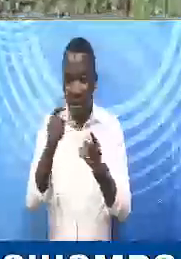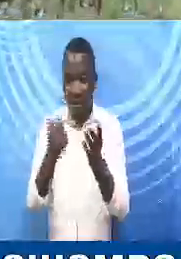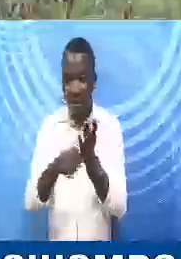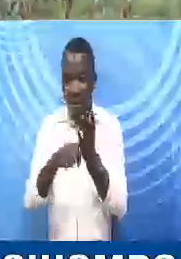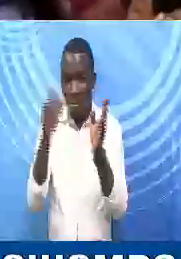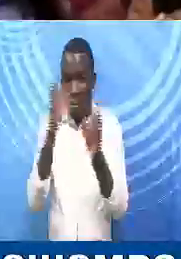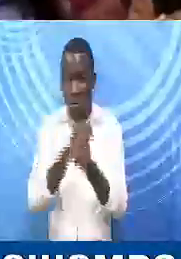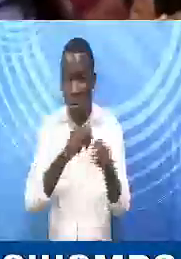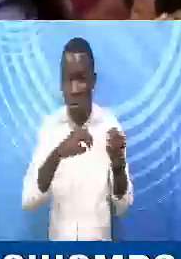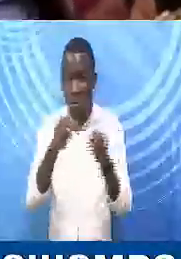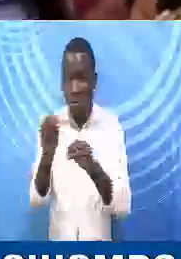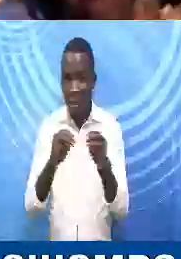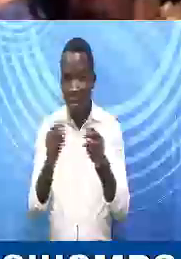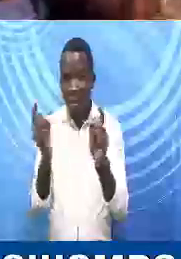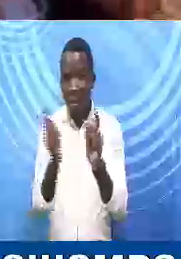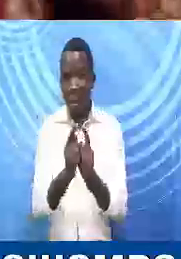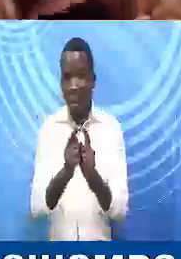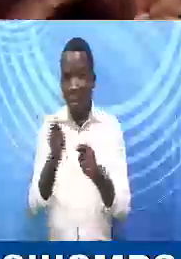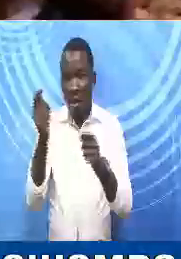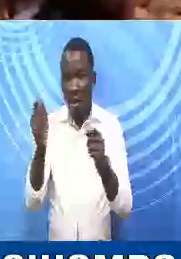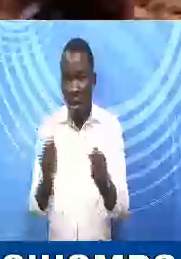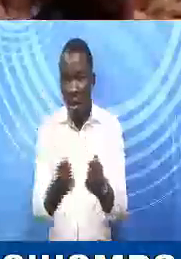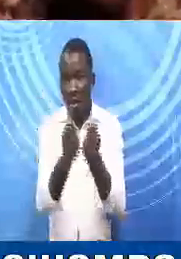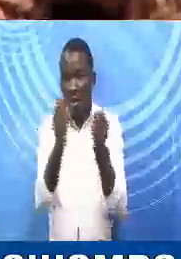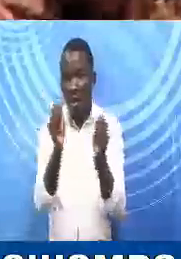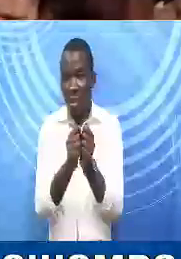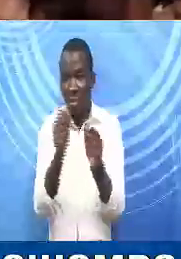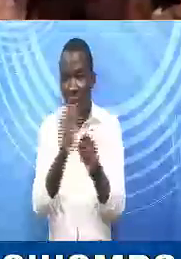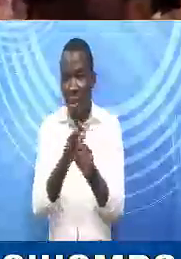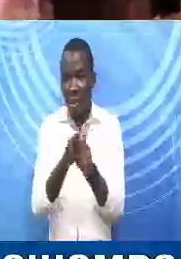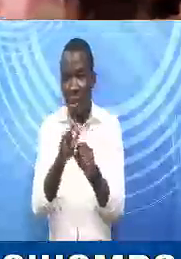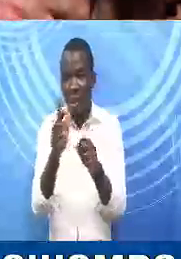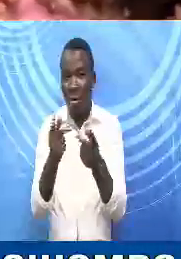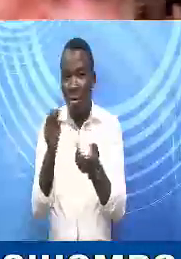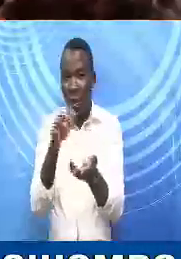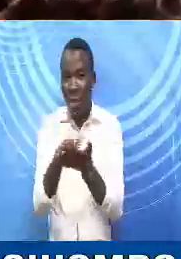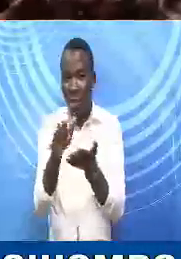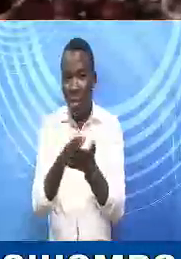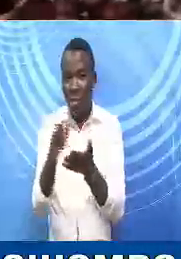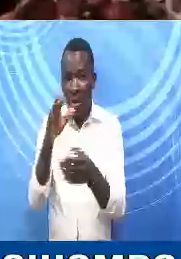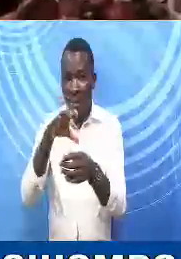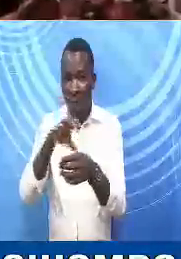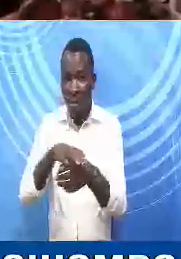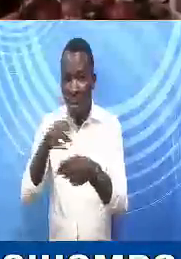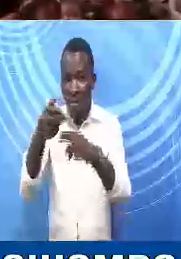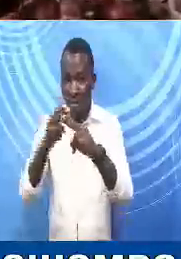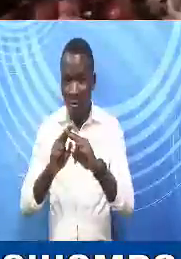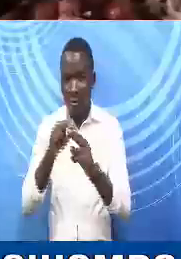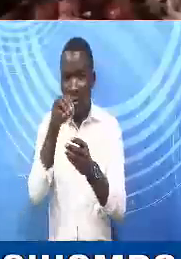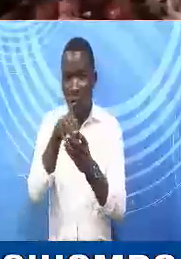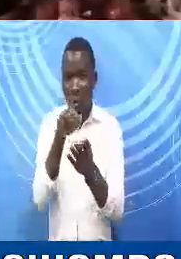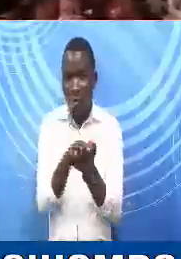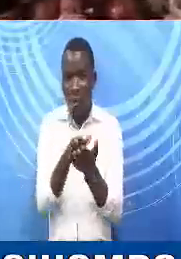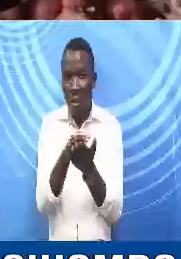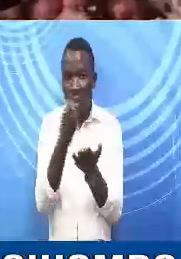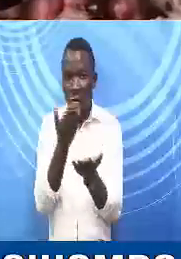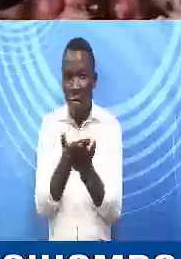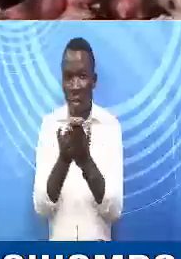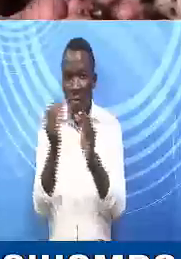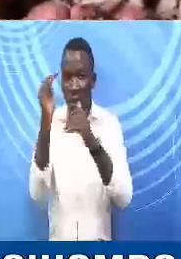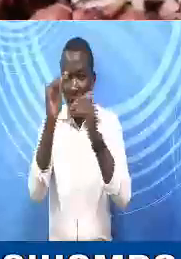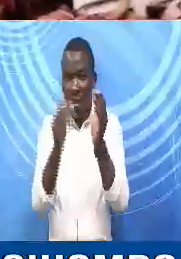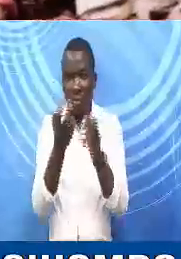byabagizeho ingaruka zikomeye cyane, dore ko ngo benshi amafaranga bayakoresheje muri ubu buhinzi bari barayagujije mu mabanki, aho basaba inzego zirebwa n'iki kibazo kureba uko